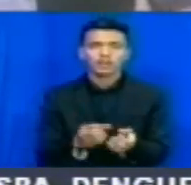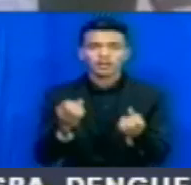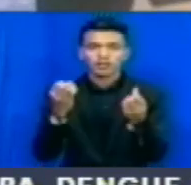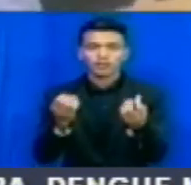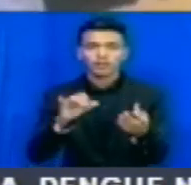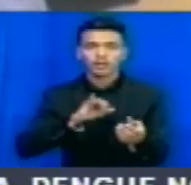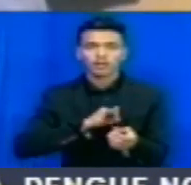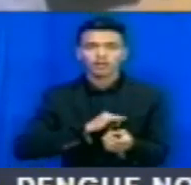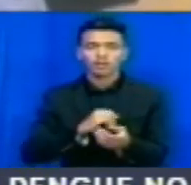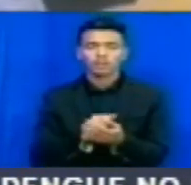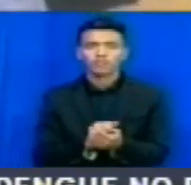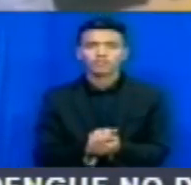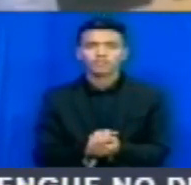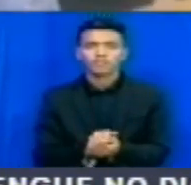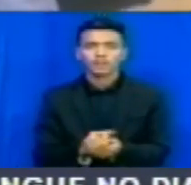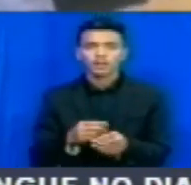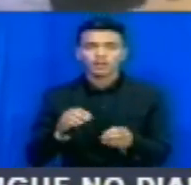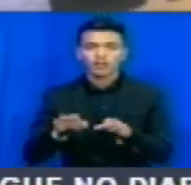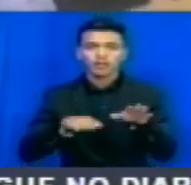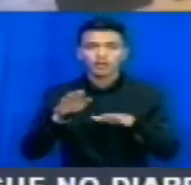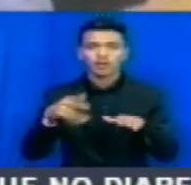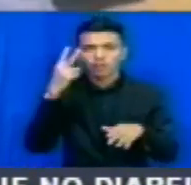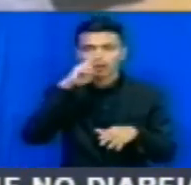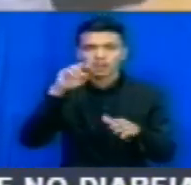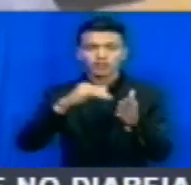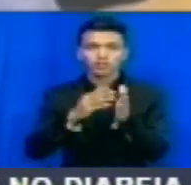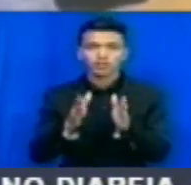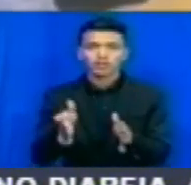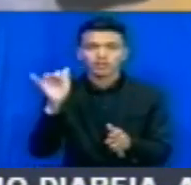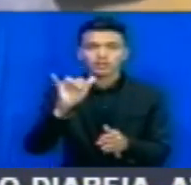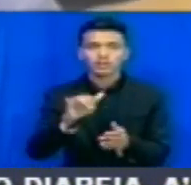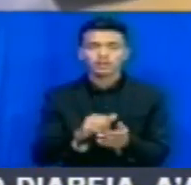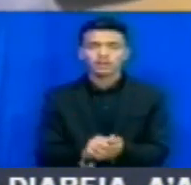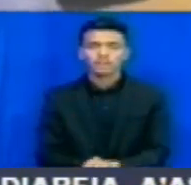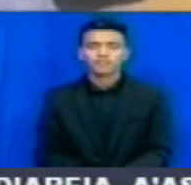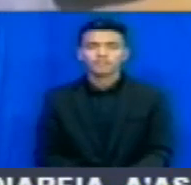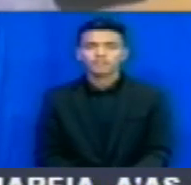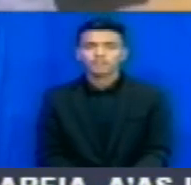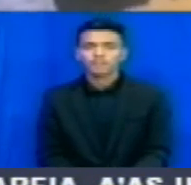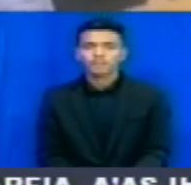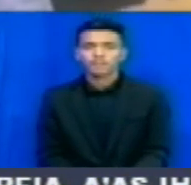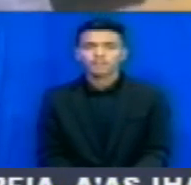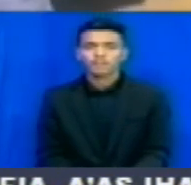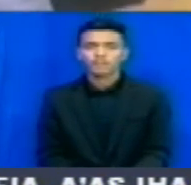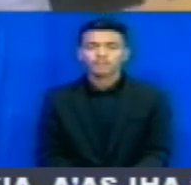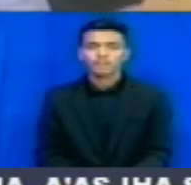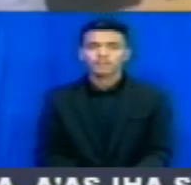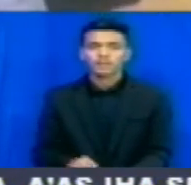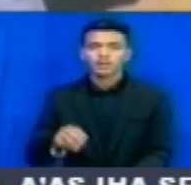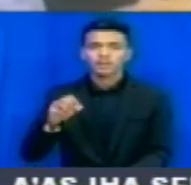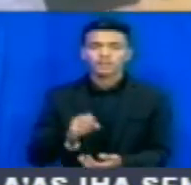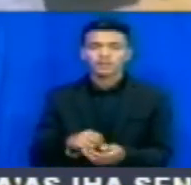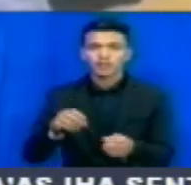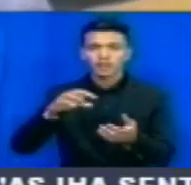kau pesual kau lah dalam ngoremos student sira mesmo sira SP oh pre sekunder kau pesir